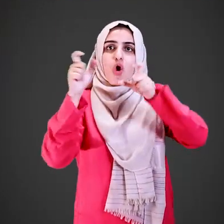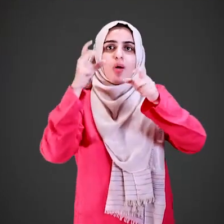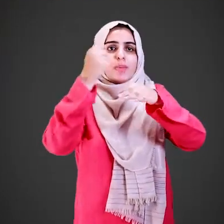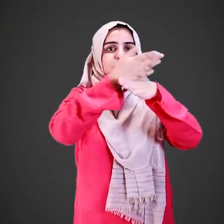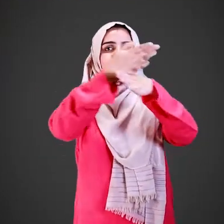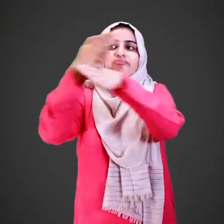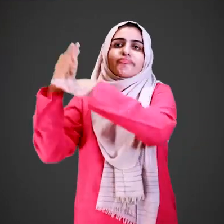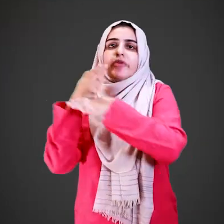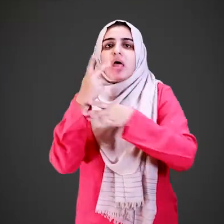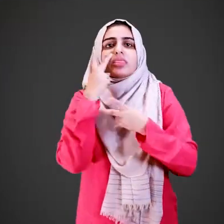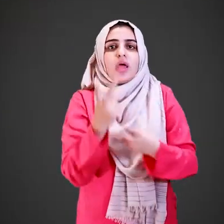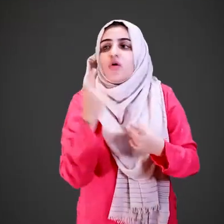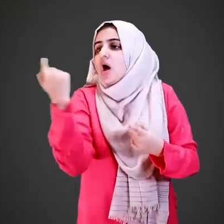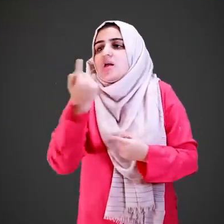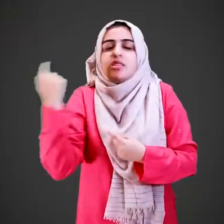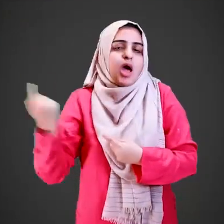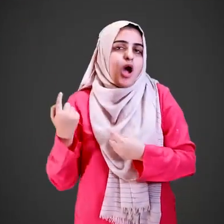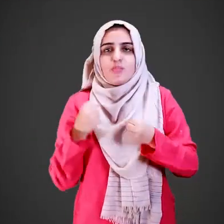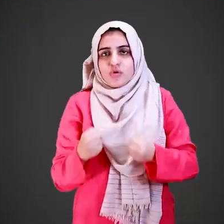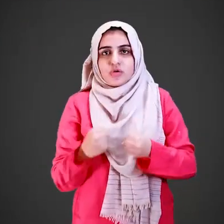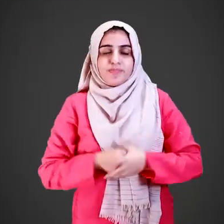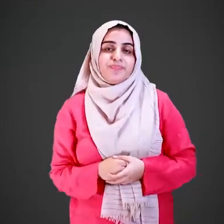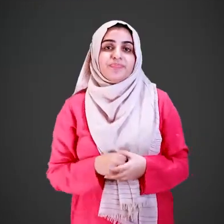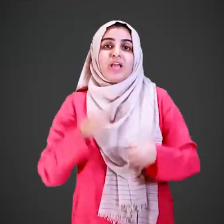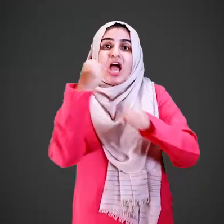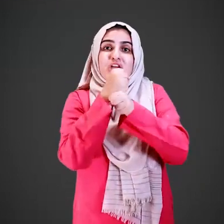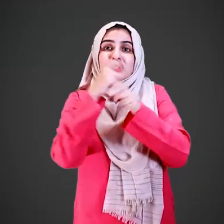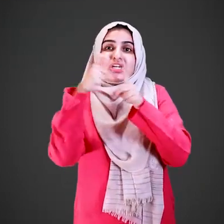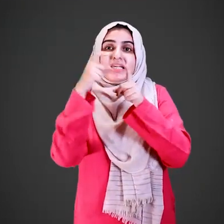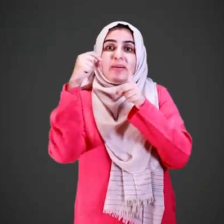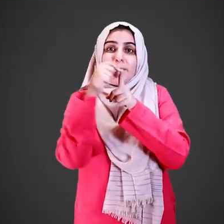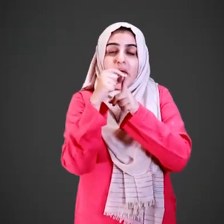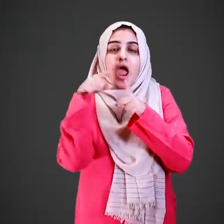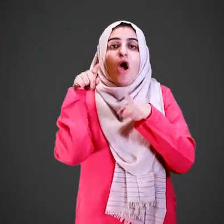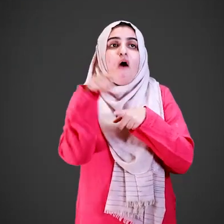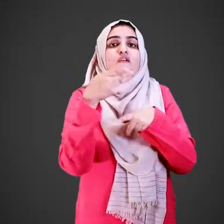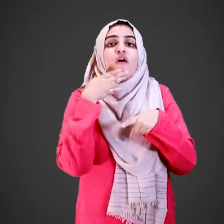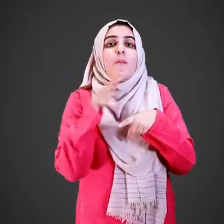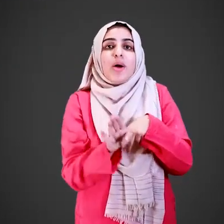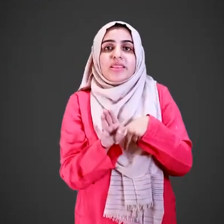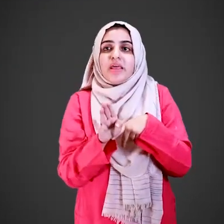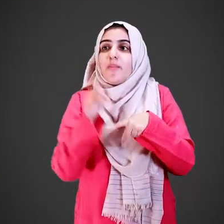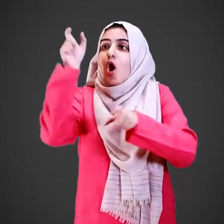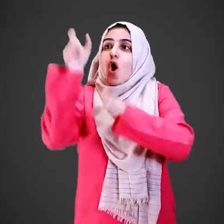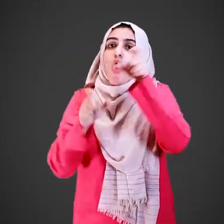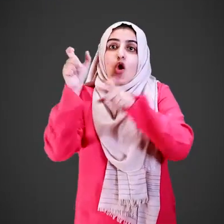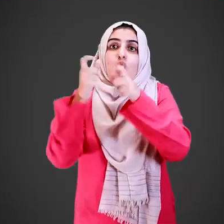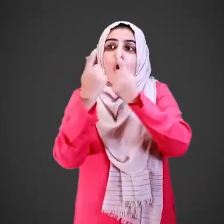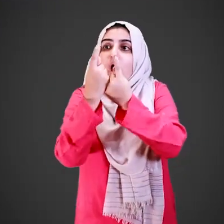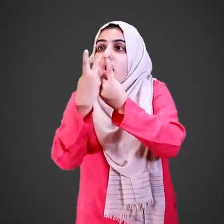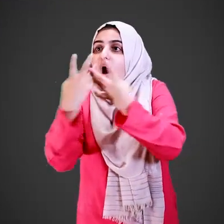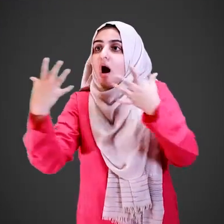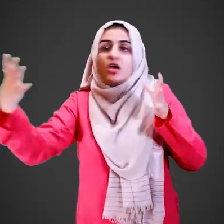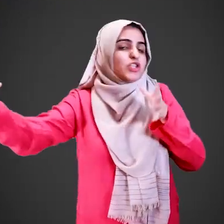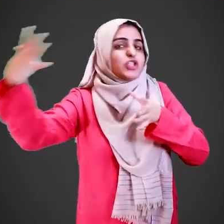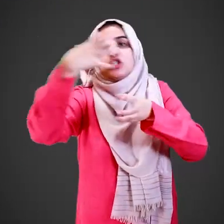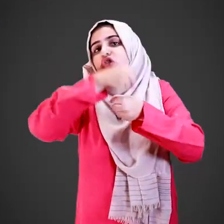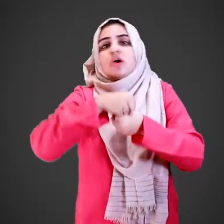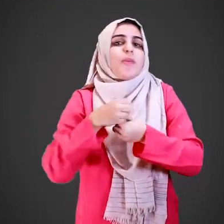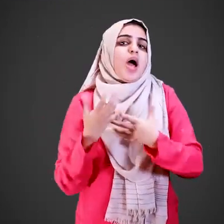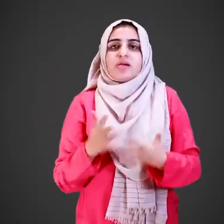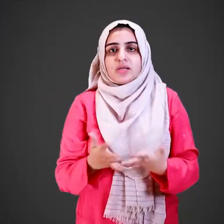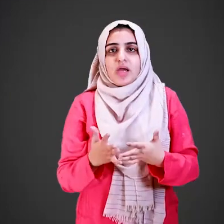से 20,000 रुपये है, लेकिन चंद लोग पाकिस्तान के 2% जो लोग हैं, ये सारी आमदन गरीब लोगों